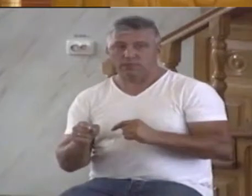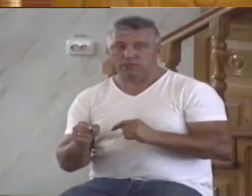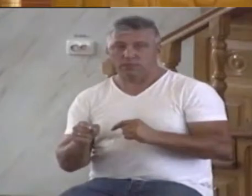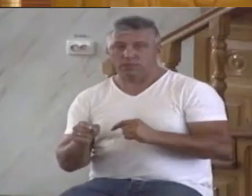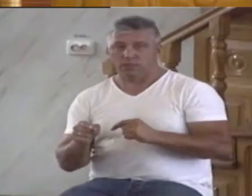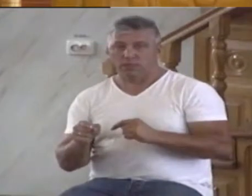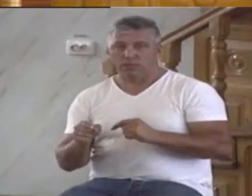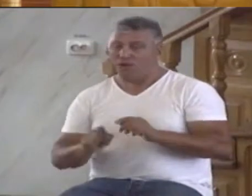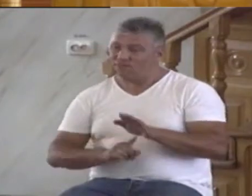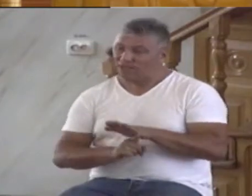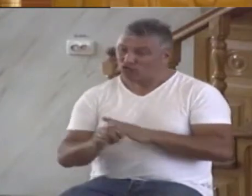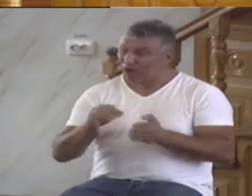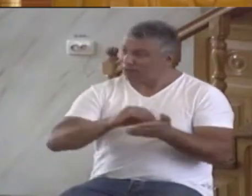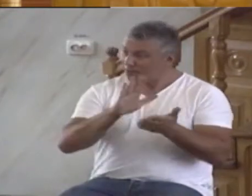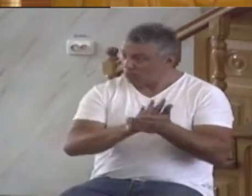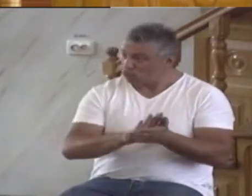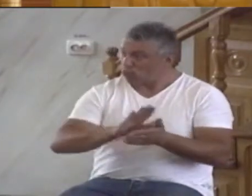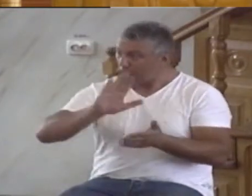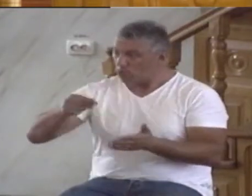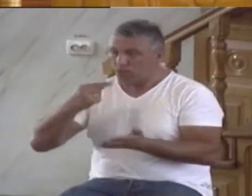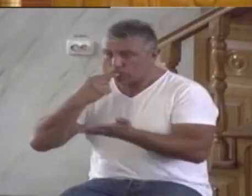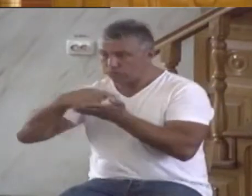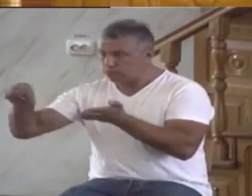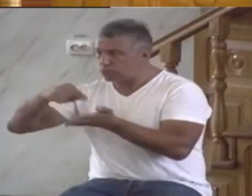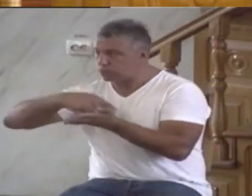вспомнил. Но